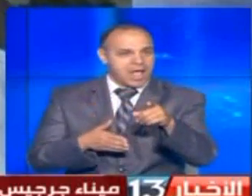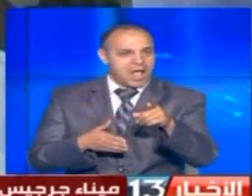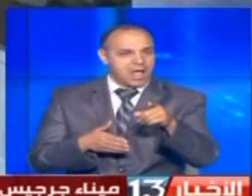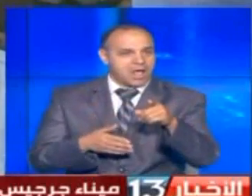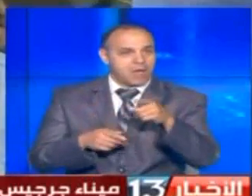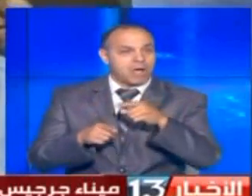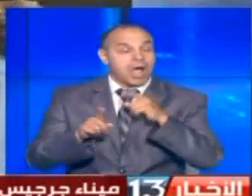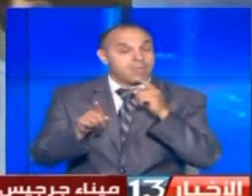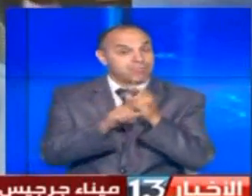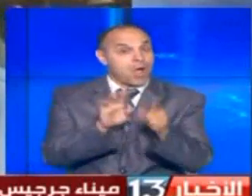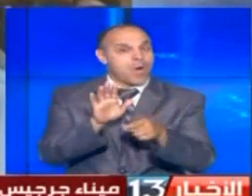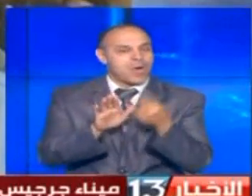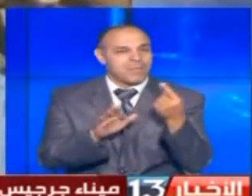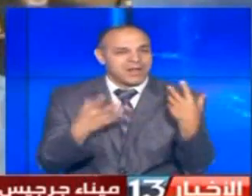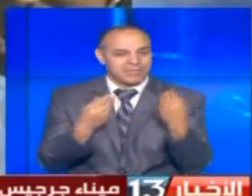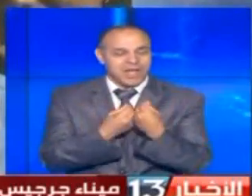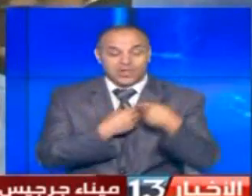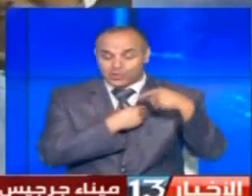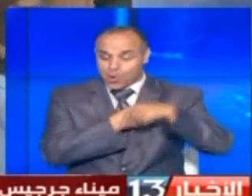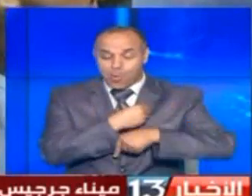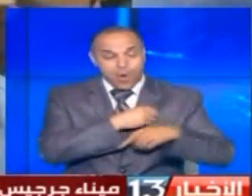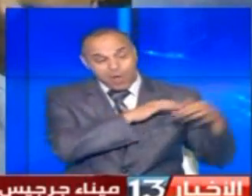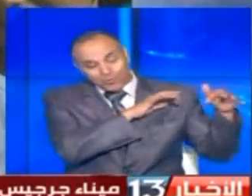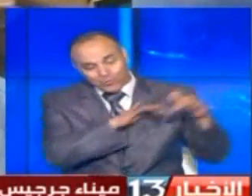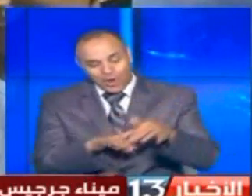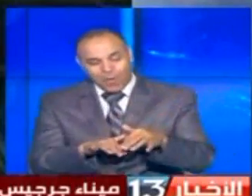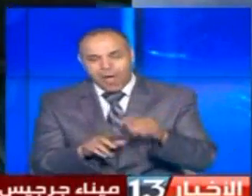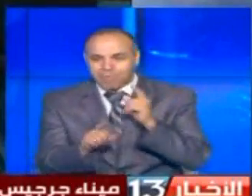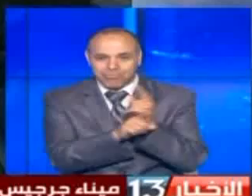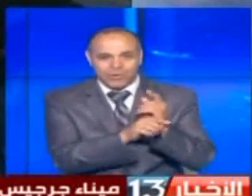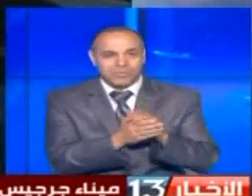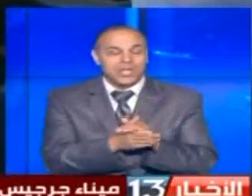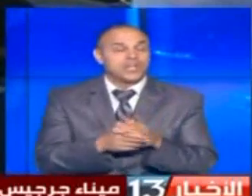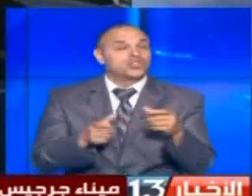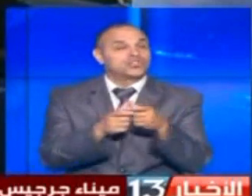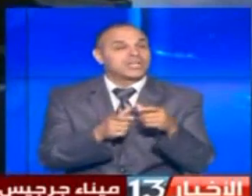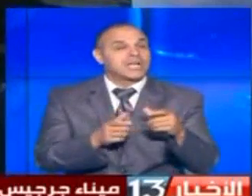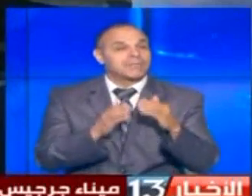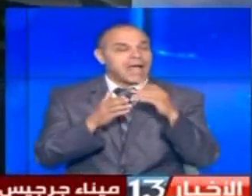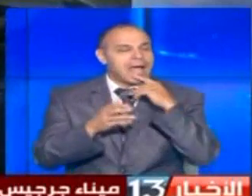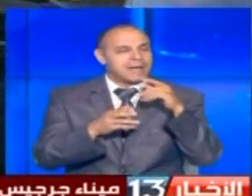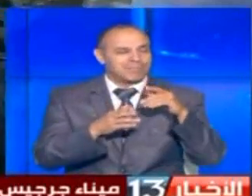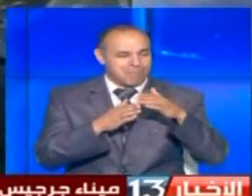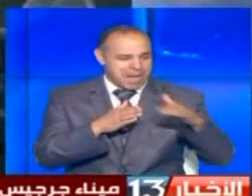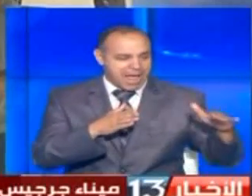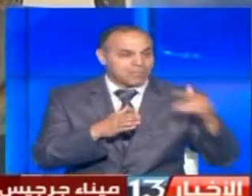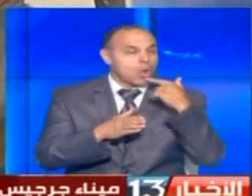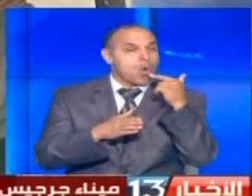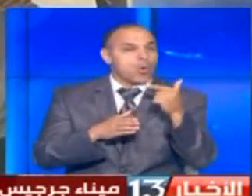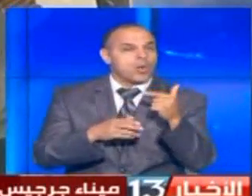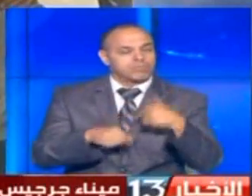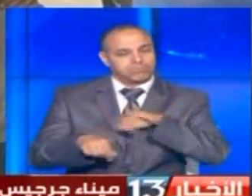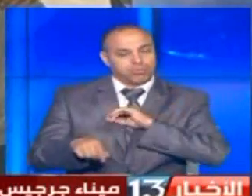زمان ما تقابلوش، جماعة الجنوب كلها تعرف بعضها. شركة تونسية للملاحة بالتعاون مع مختلف